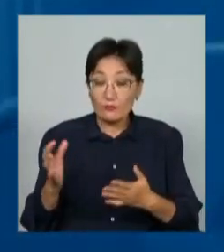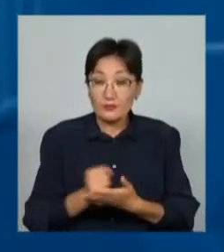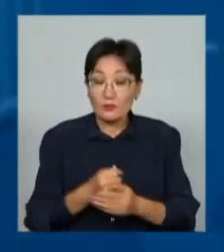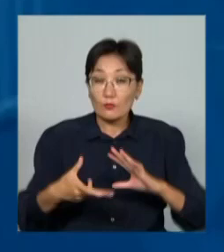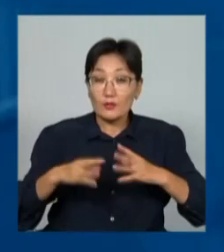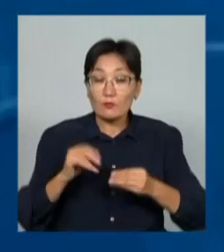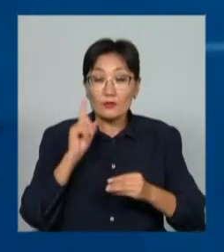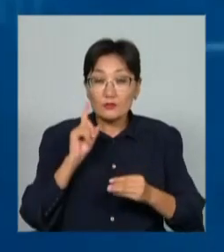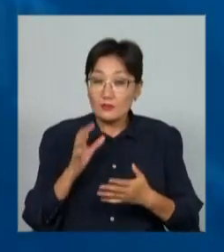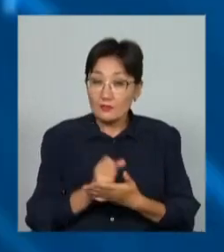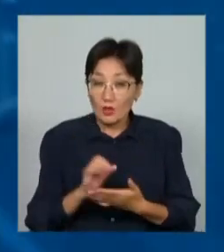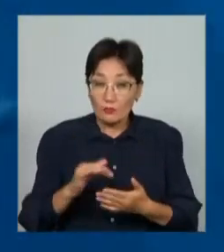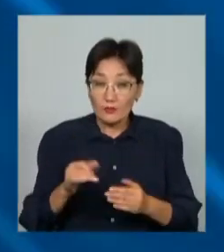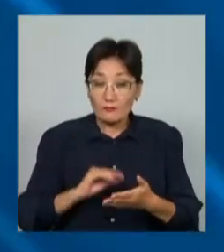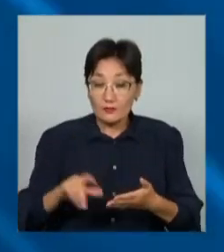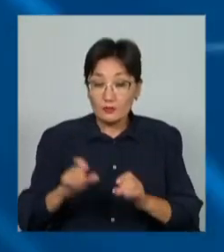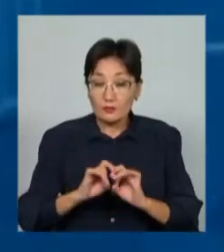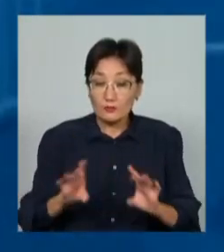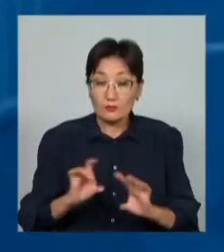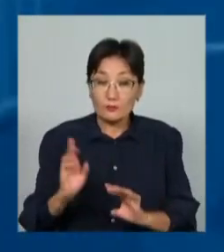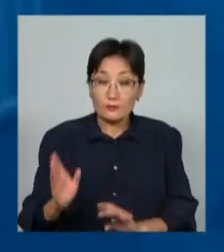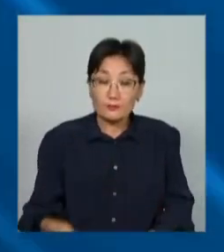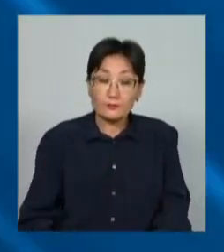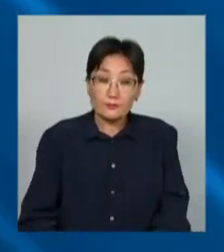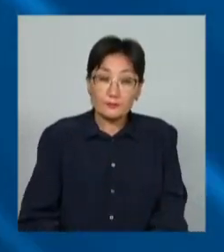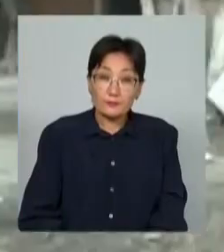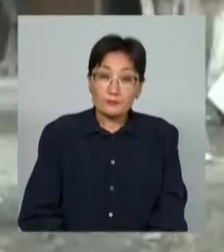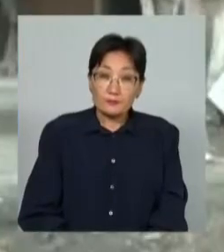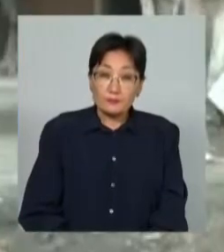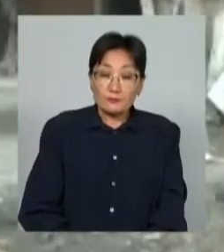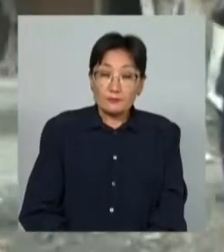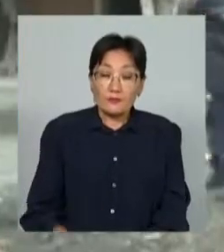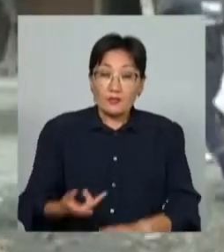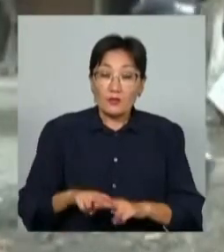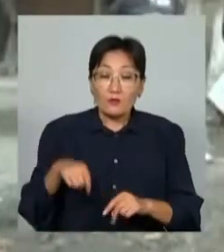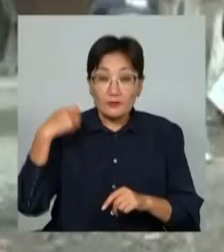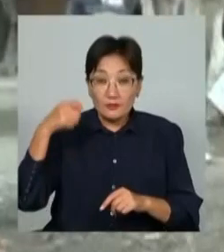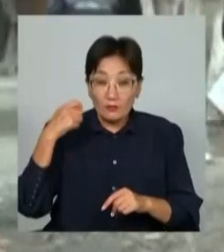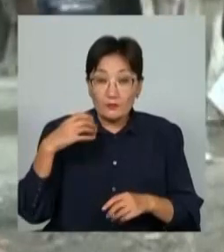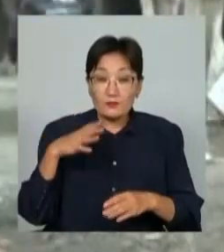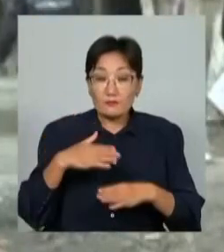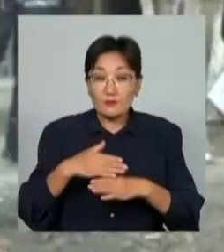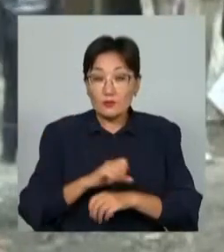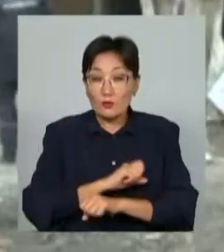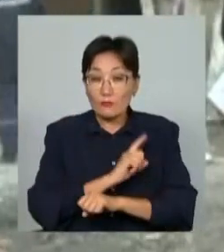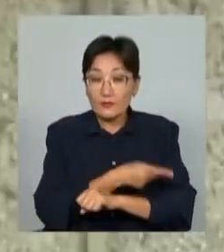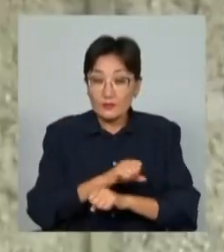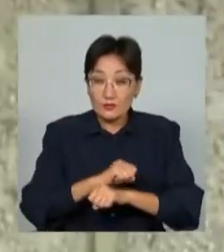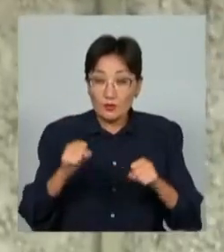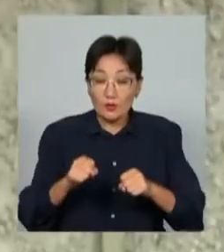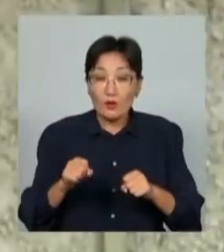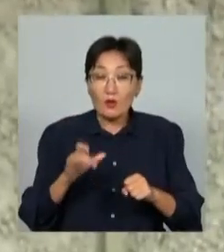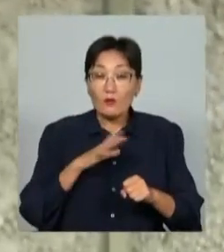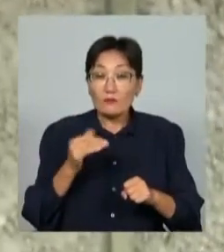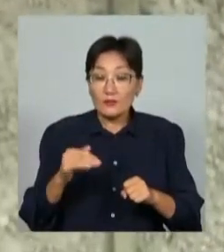добиться результата пока не удается. Дана Келебаева вникала в проблему. Это кадры разрушительного взрыва, который прогремел в